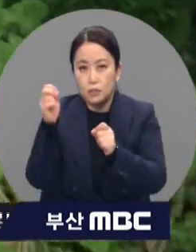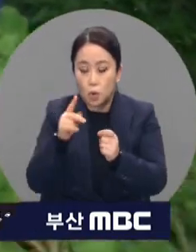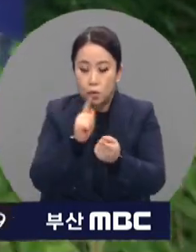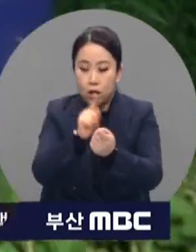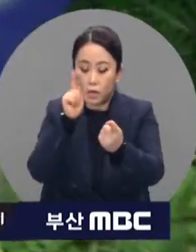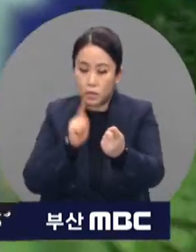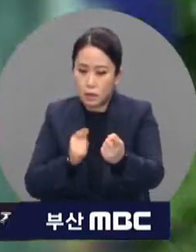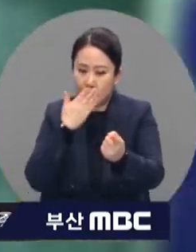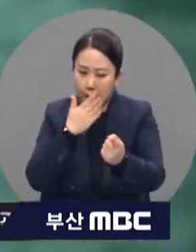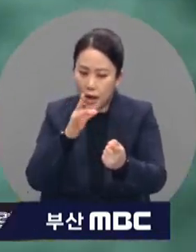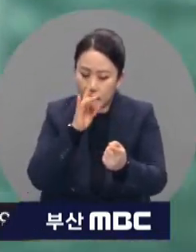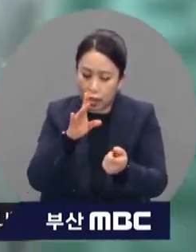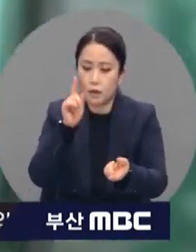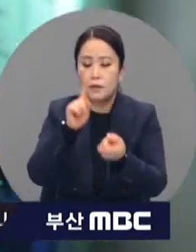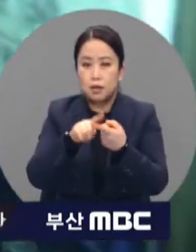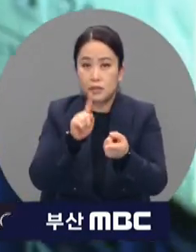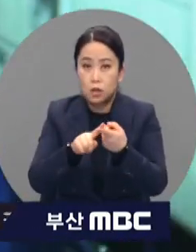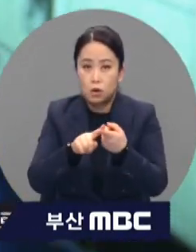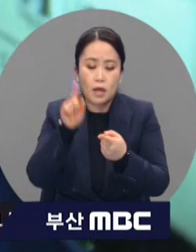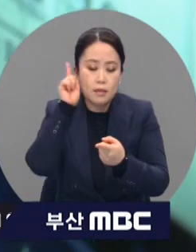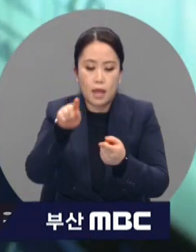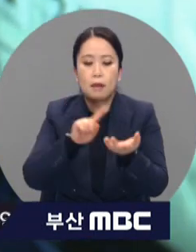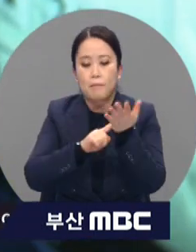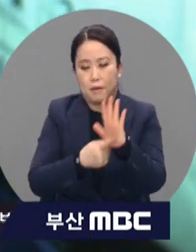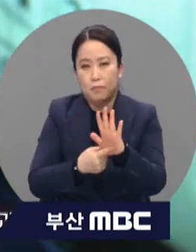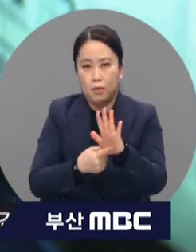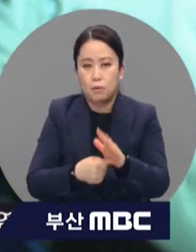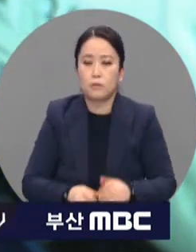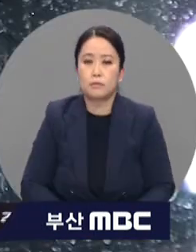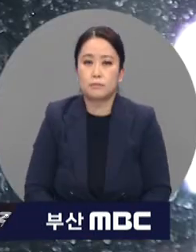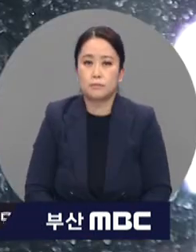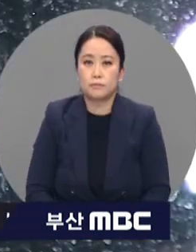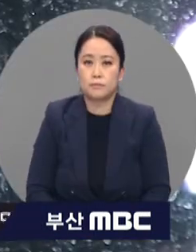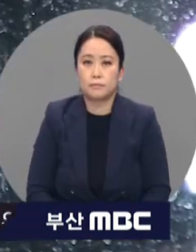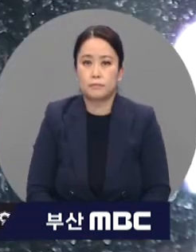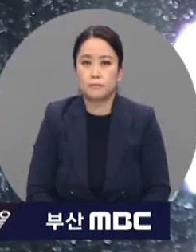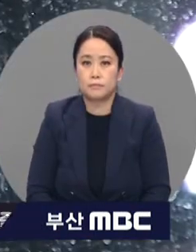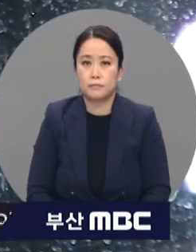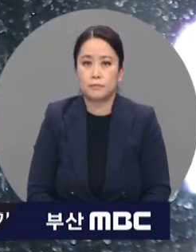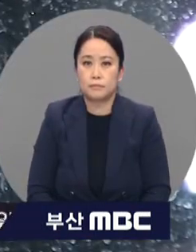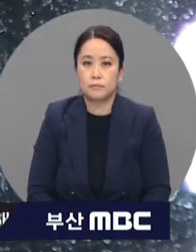업종별 세부 방역 조치 등은 내일 발표됩니다. MBC 뉴스 류재민입니다.